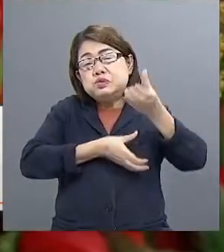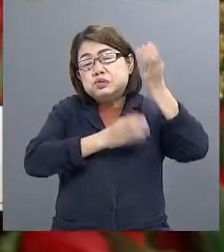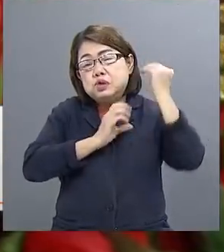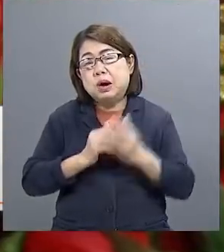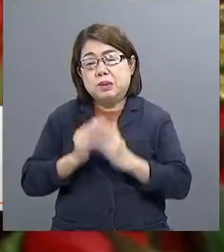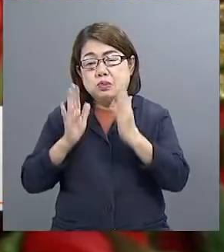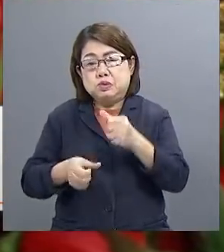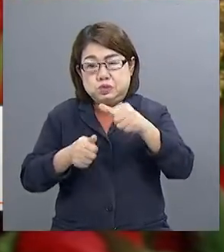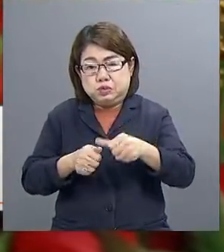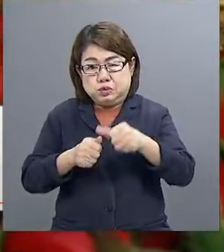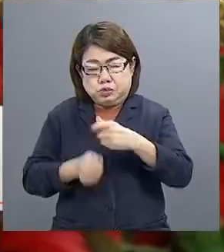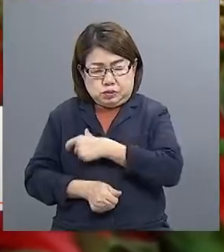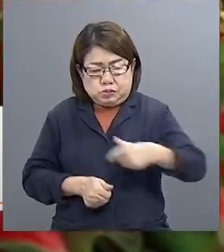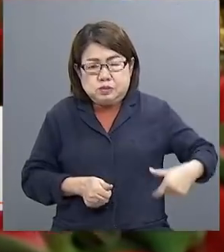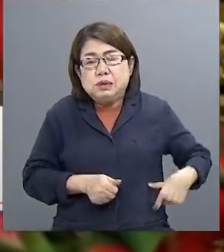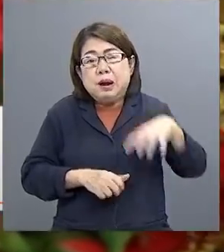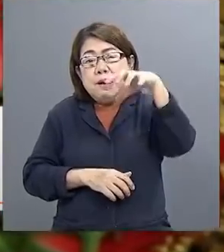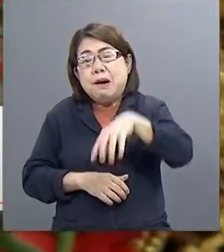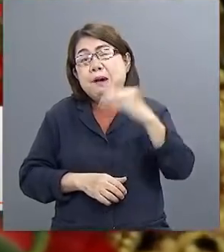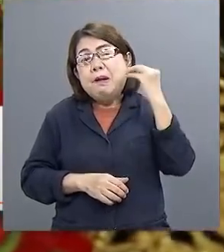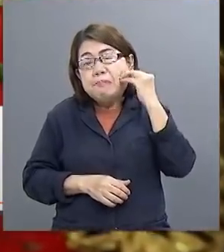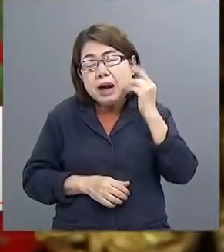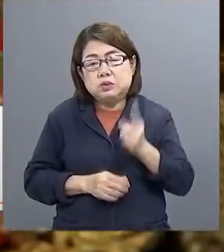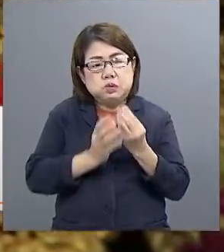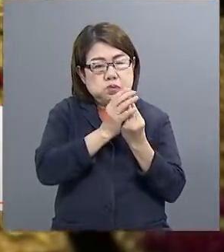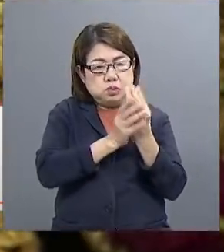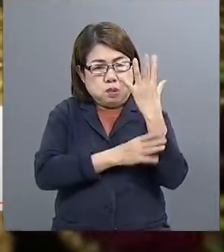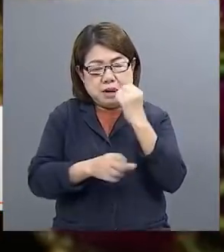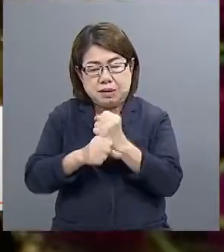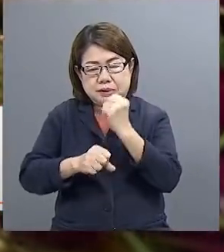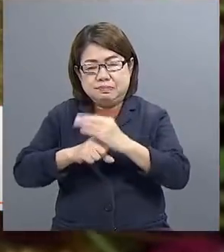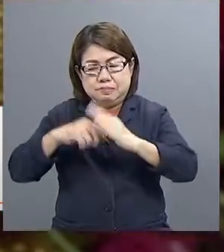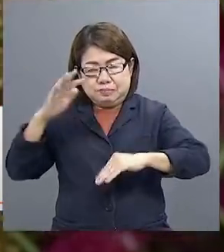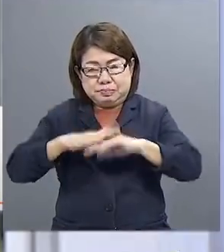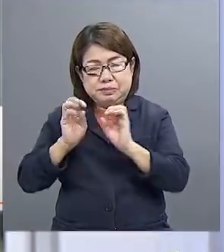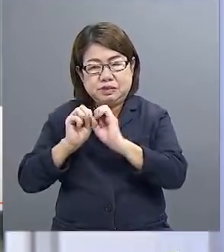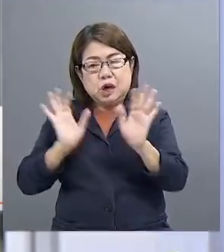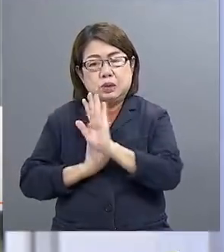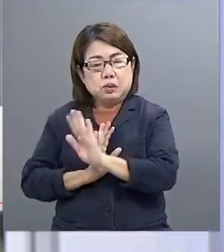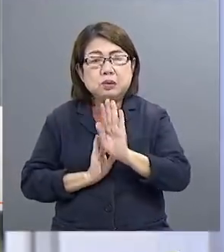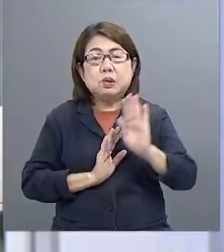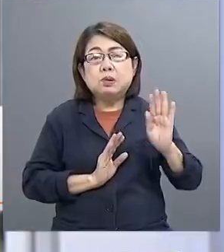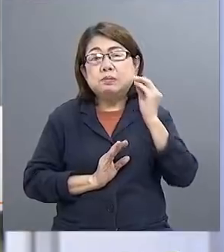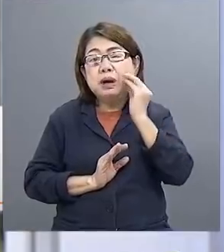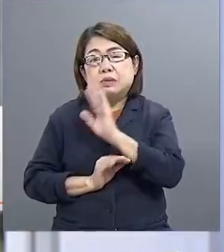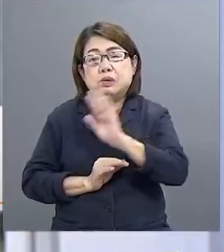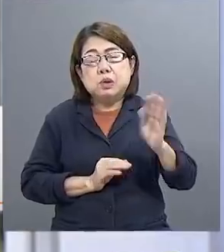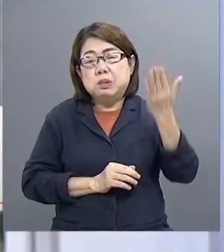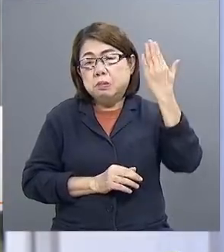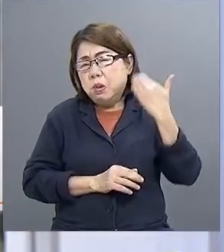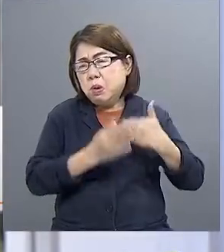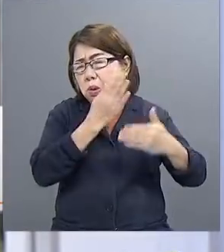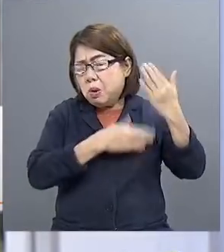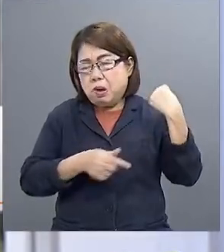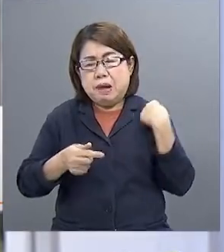มาทำงานฝีมือแล้วก็นำมาใช้เป็นเอกลักษณ์ของตำหนักนั้นๆค่ะสมัยก่อนเนี่ยรายละเอียดก็จะเยอะนะถ้าเราก็จะ